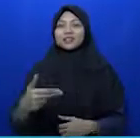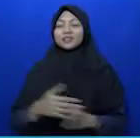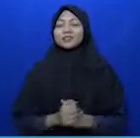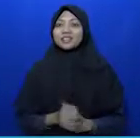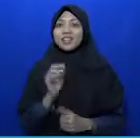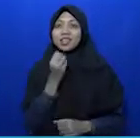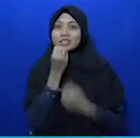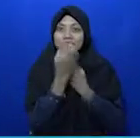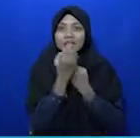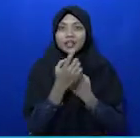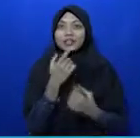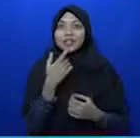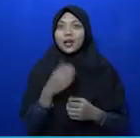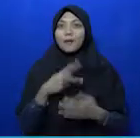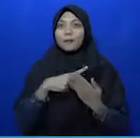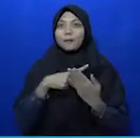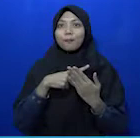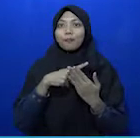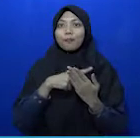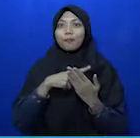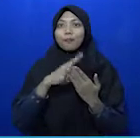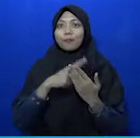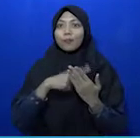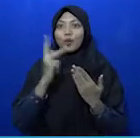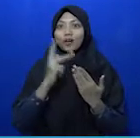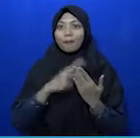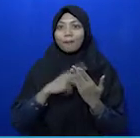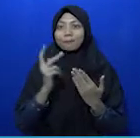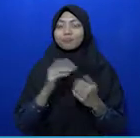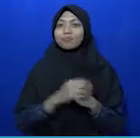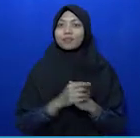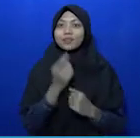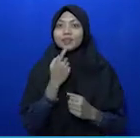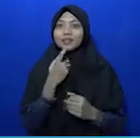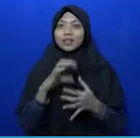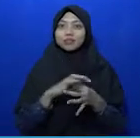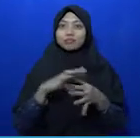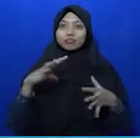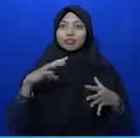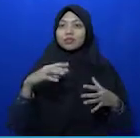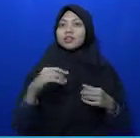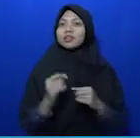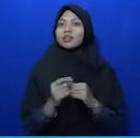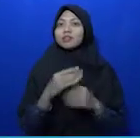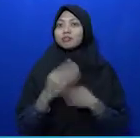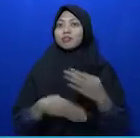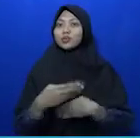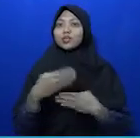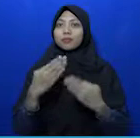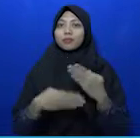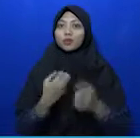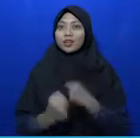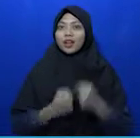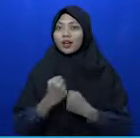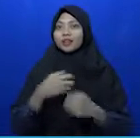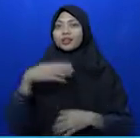program-program divestasi, mungkin bukan saja Freeport tapi juga yang lain, karena ini tambang kita seperti disebutkan Bu Niken,